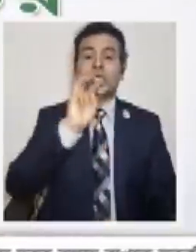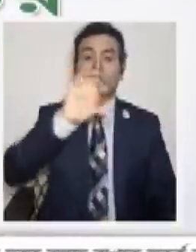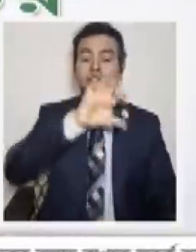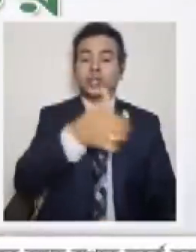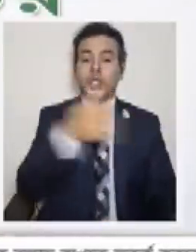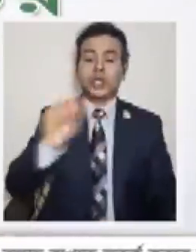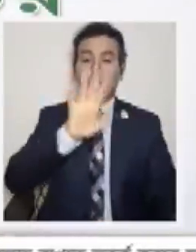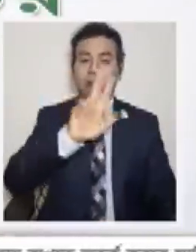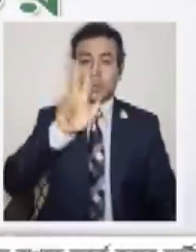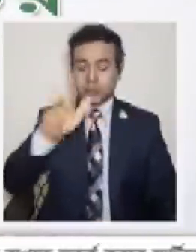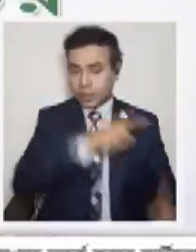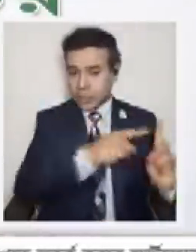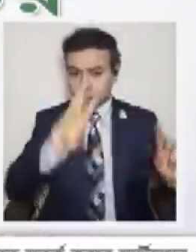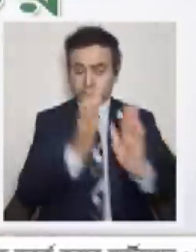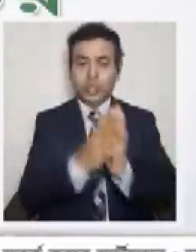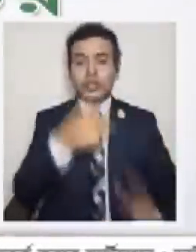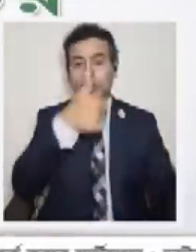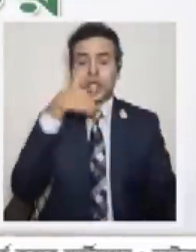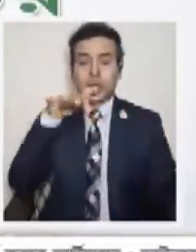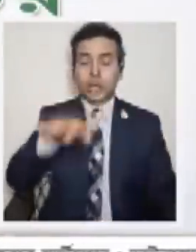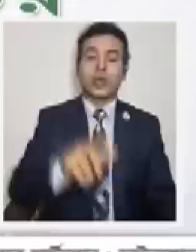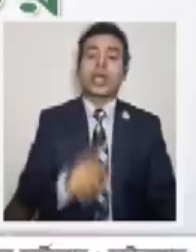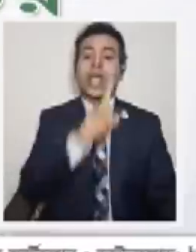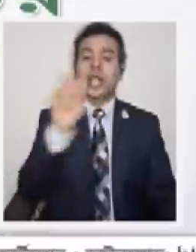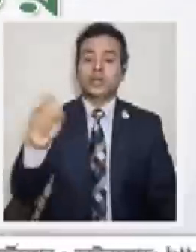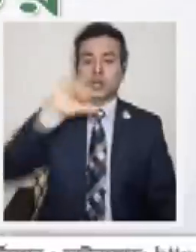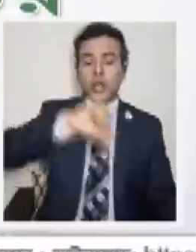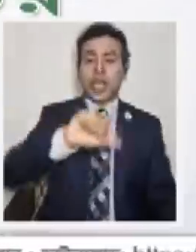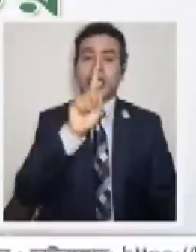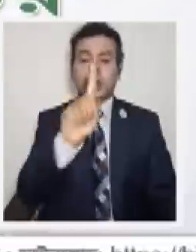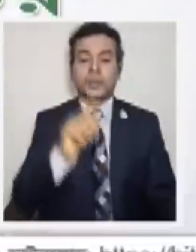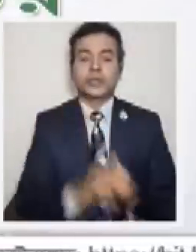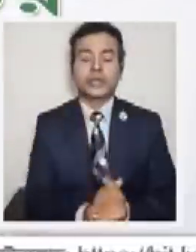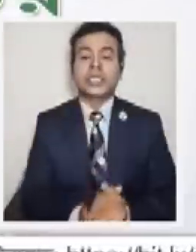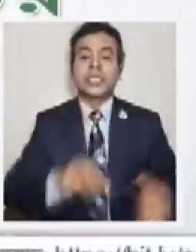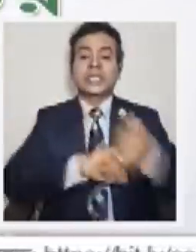দক্ষিণ পূর্ব এশিয়ায় 24 ঘন্টায় শনাক্ত হয়েছেন 19,658 জন, এ পর্যন্ত